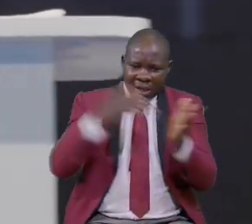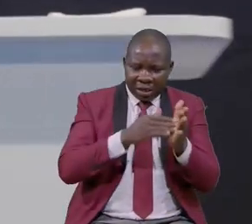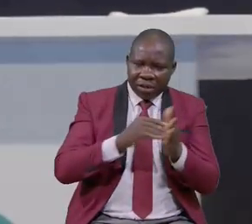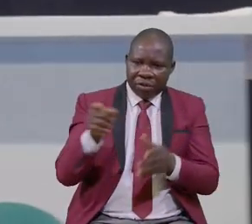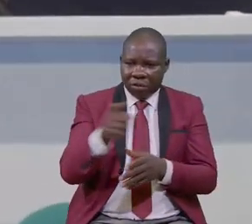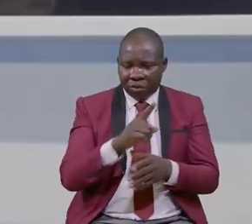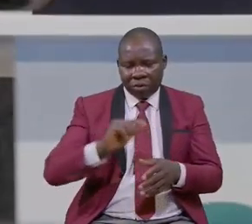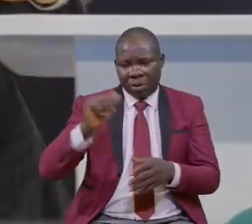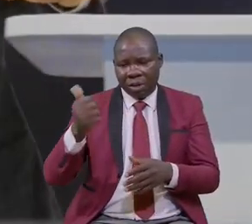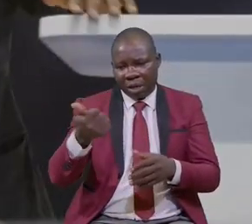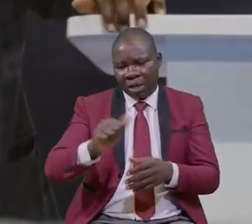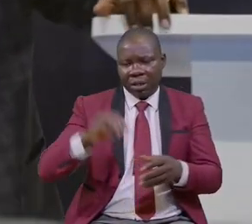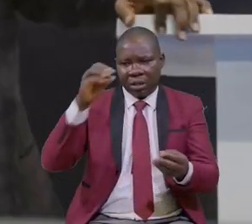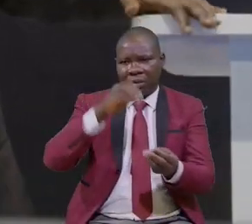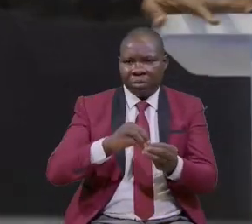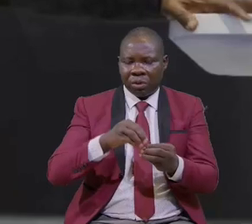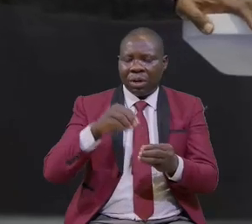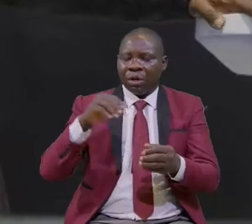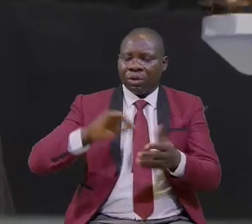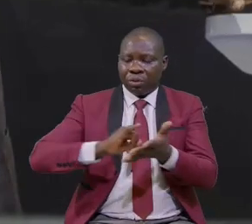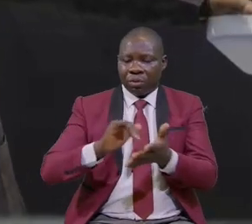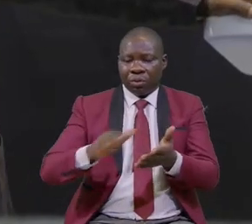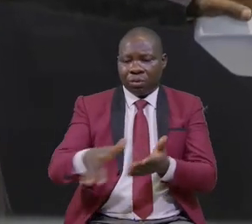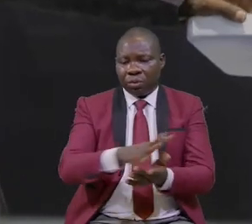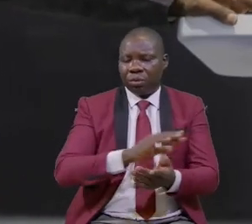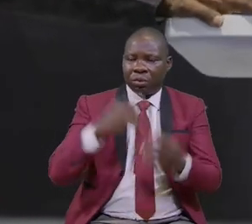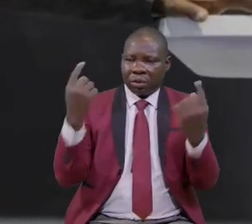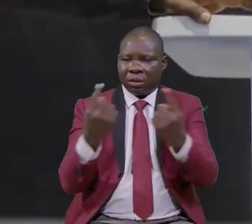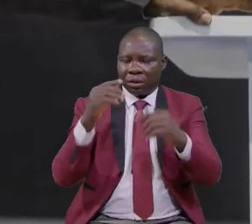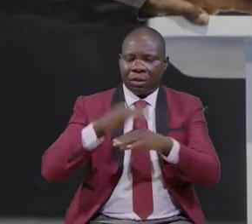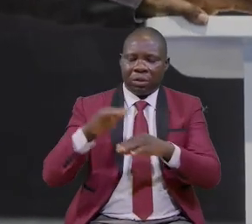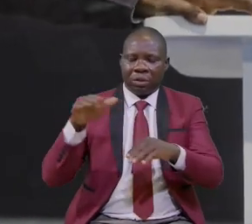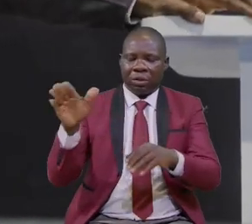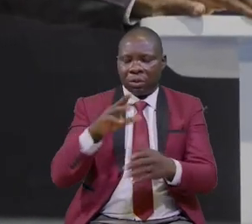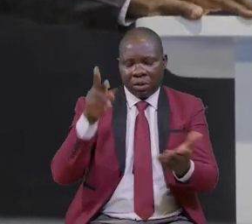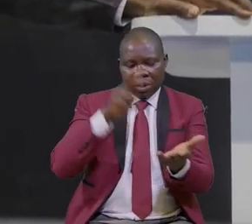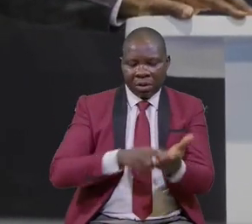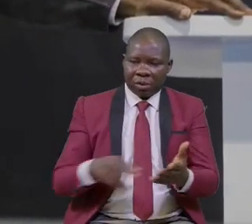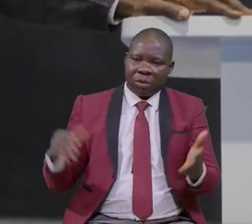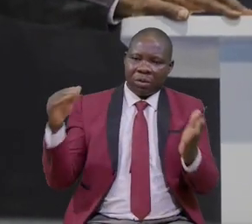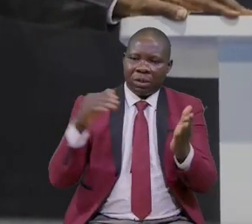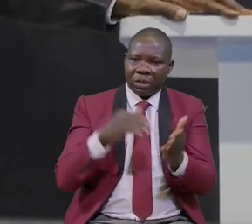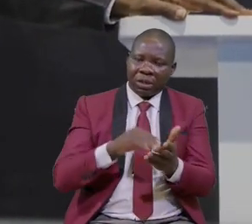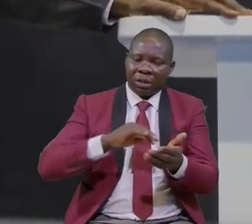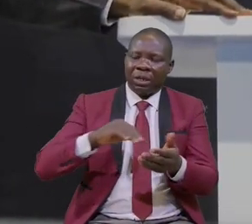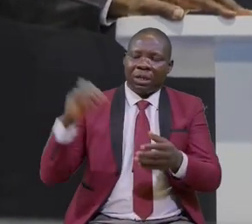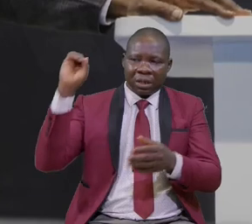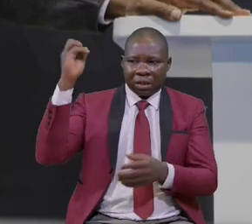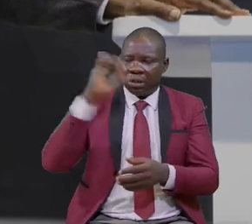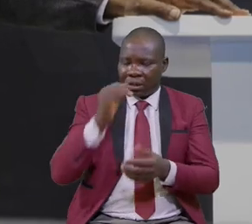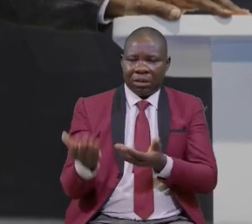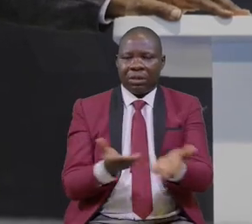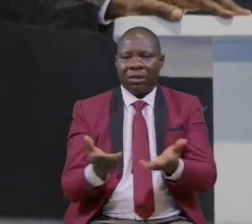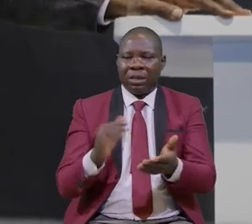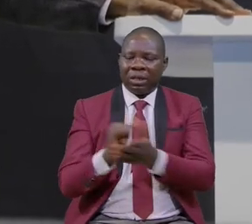contre toi. Plus de péché dans tes registres. La grâce est disponible. Cette grâce,